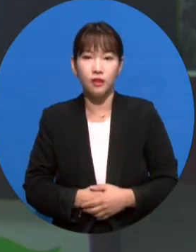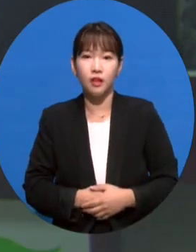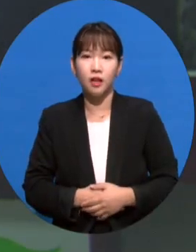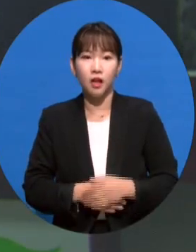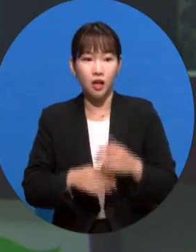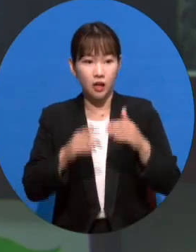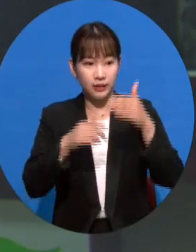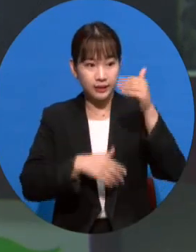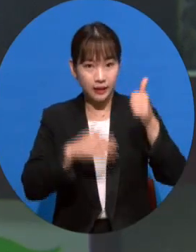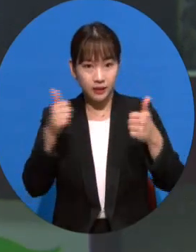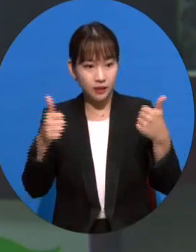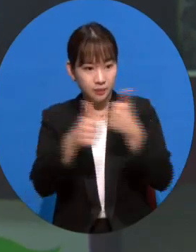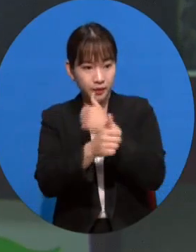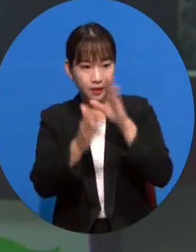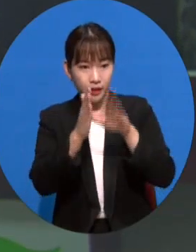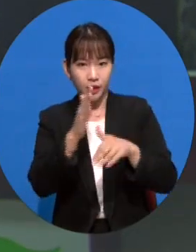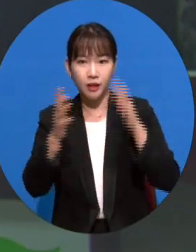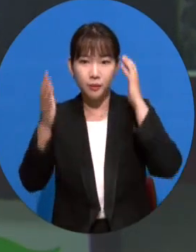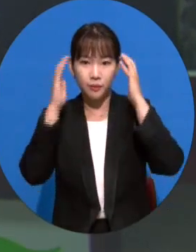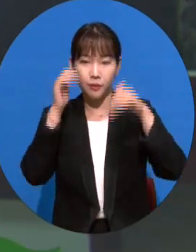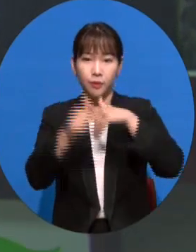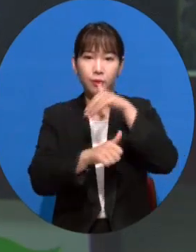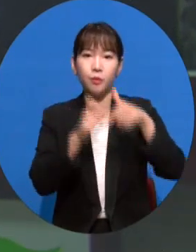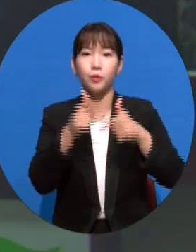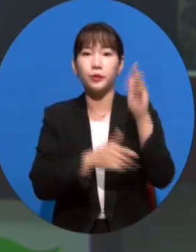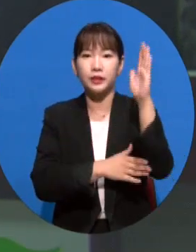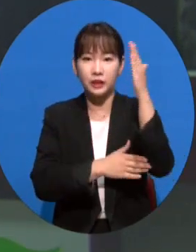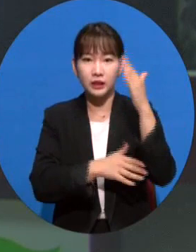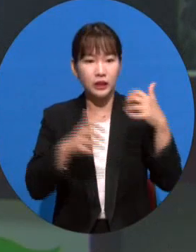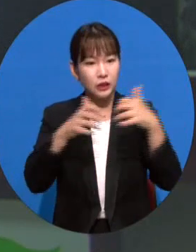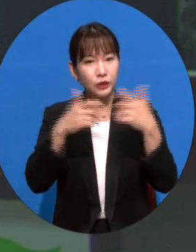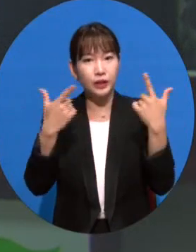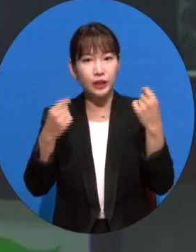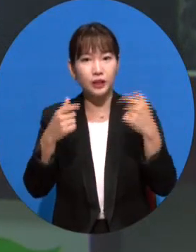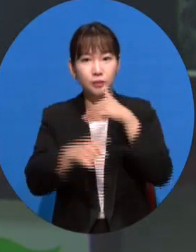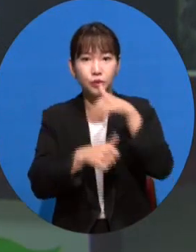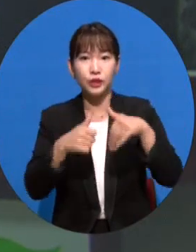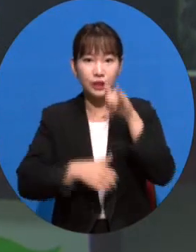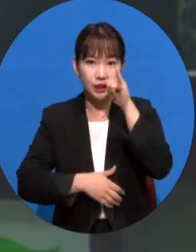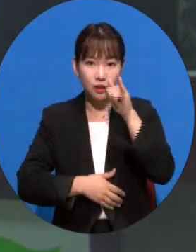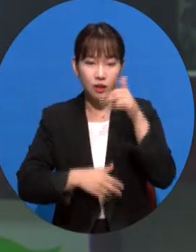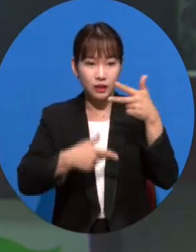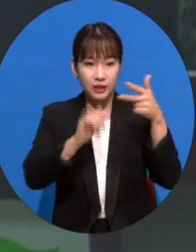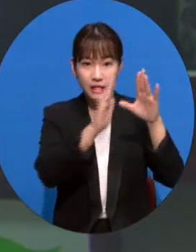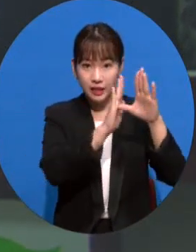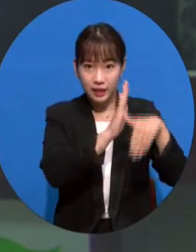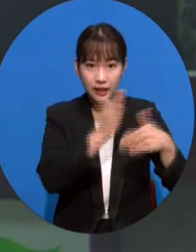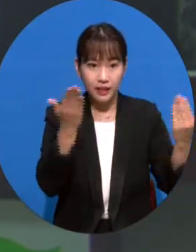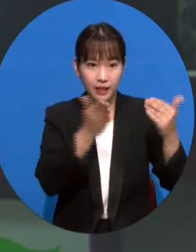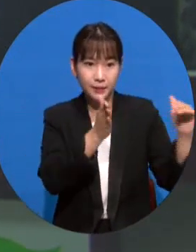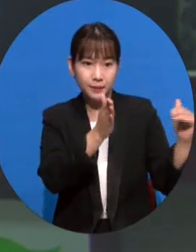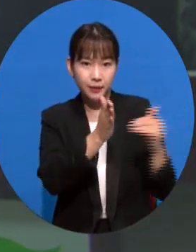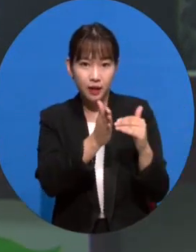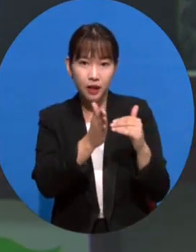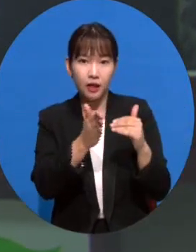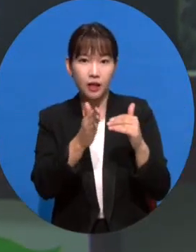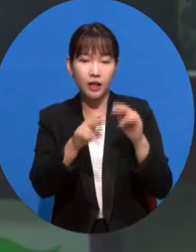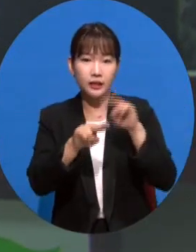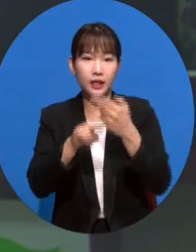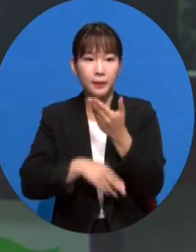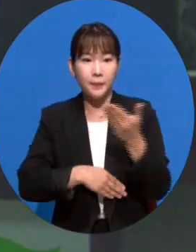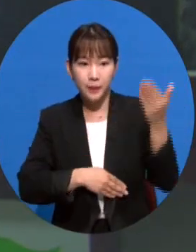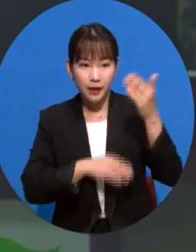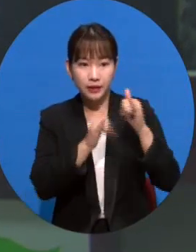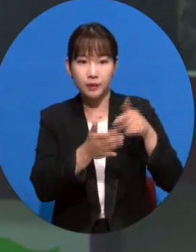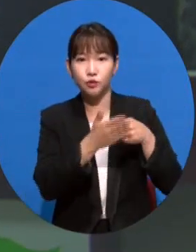가뜩이나 정권 교체기로 어수선한 목포시에 전운이 감돌고 있습니다. 민선 7기에서는 임기 막바지에 승진 인사를